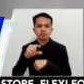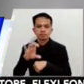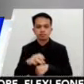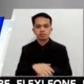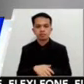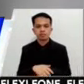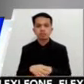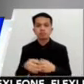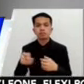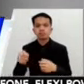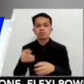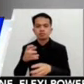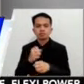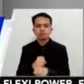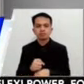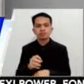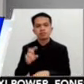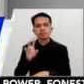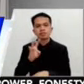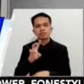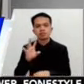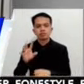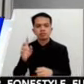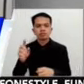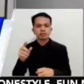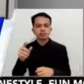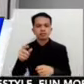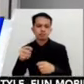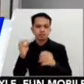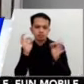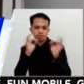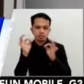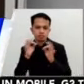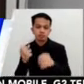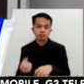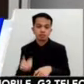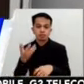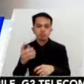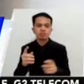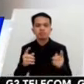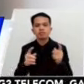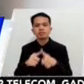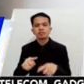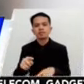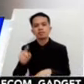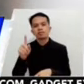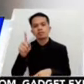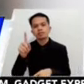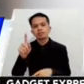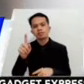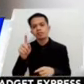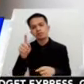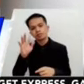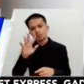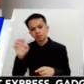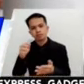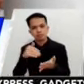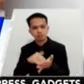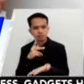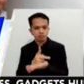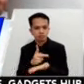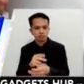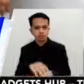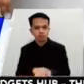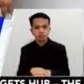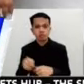nasa 75 gramo ng umano ni Shabu na nagkakahalaga ng mahigit sa kalahating milyong piso. Ayon sa mga pulis, construction